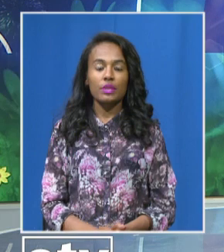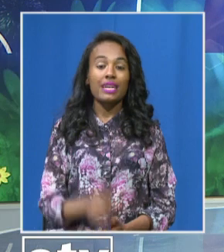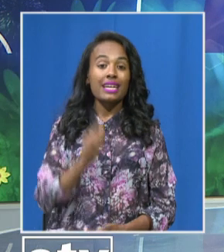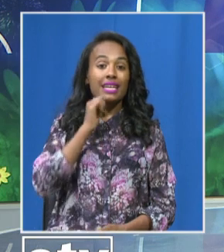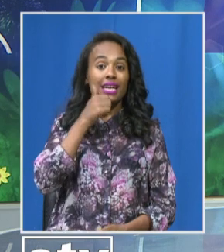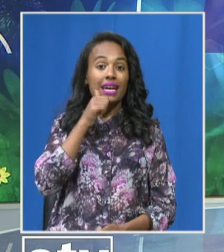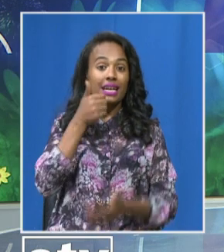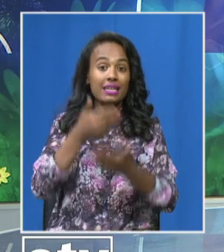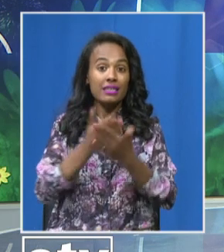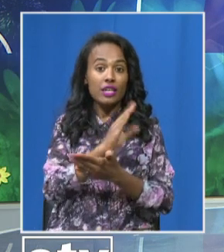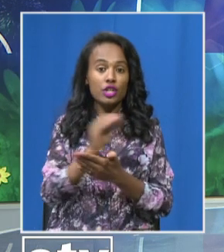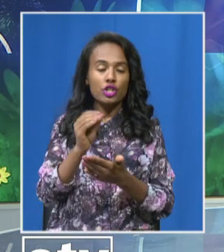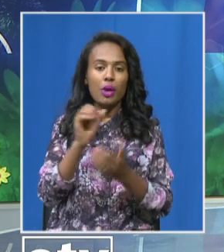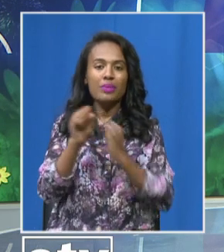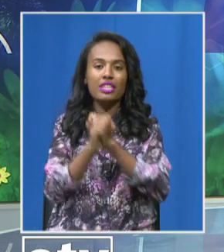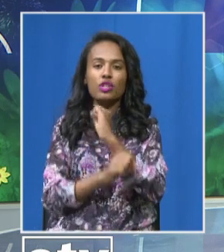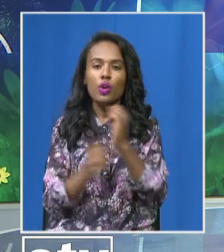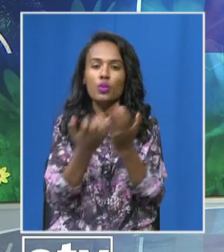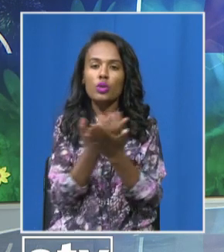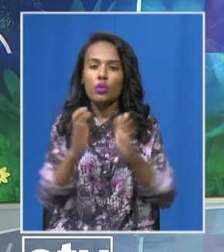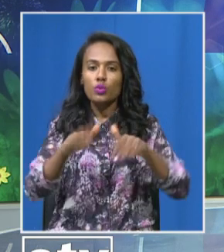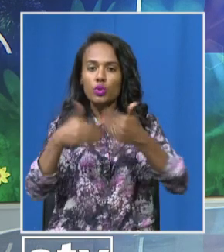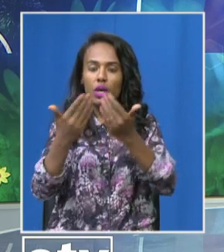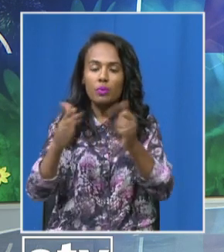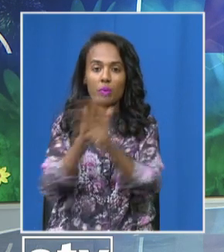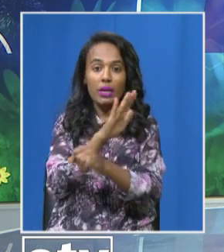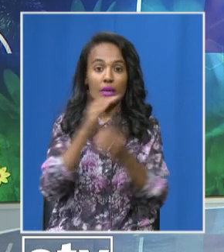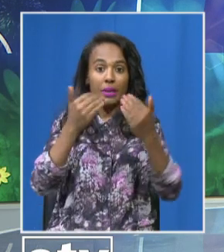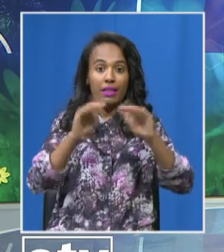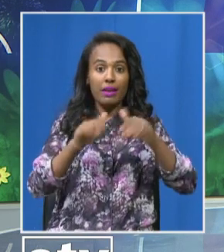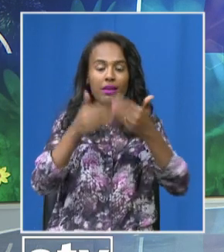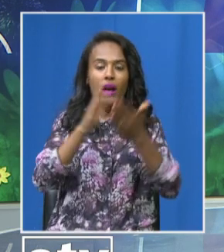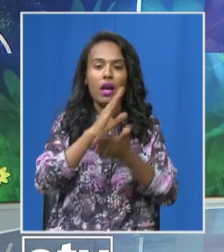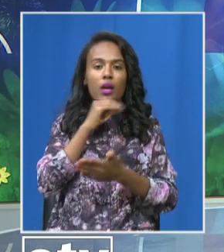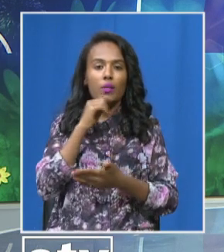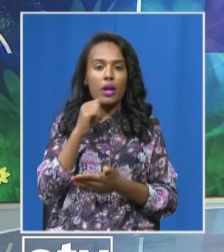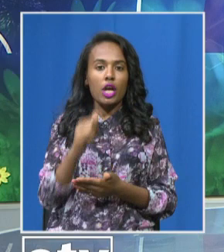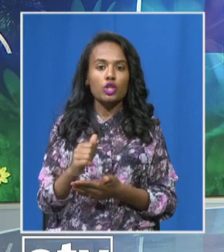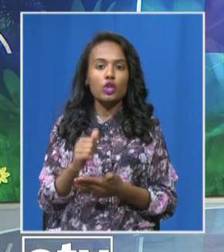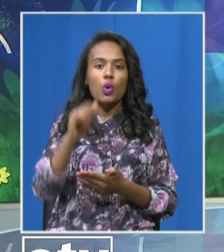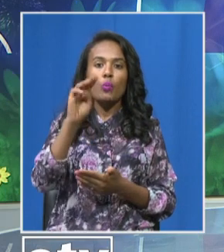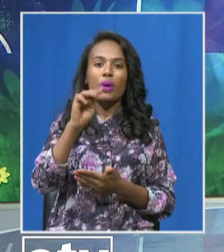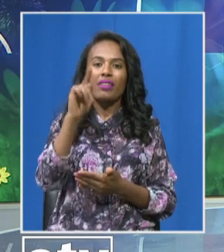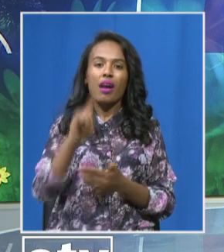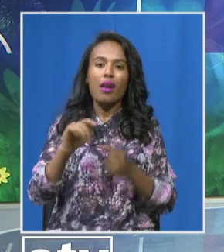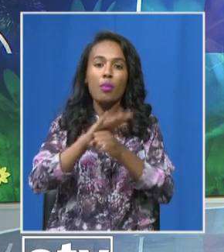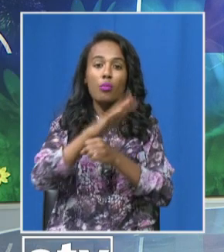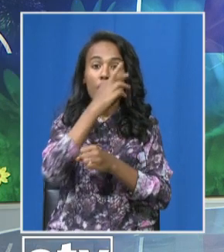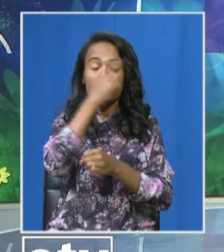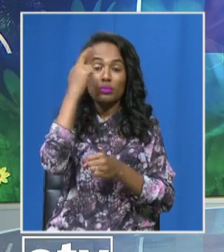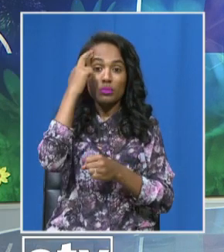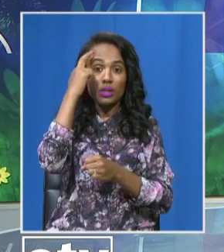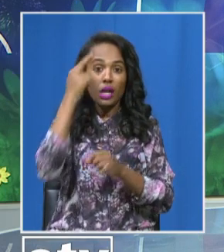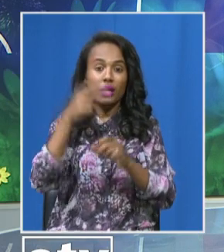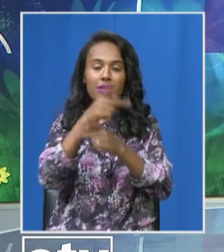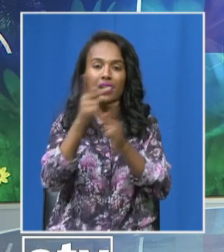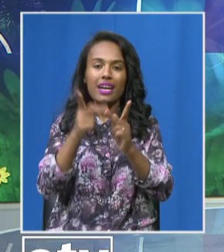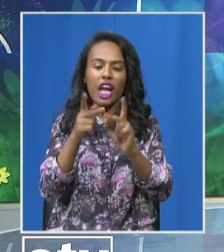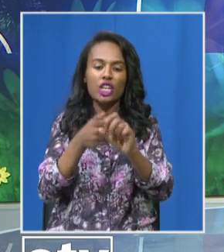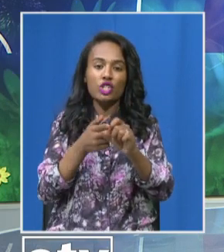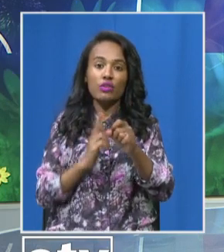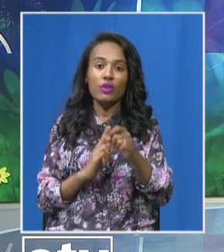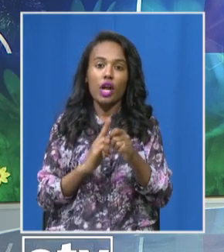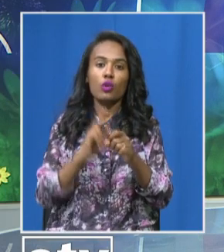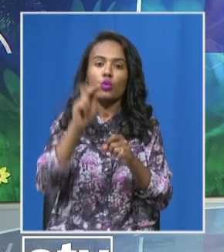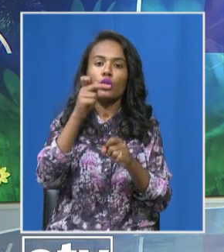የእለት ደራሽና መሰረታዊ ቁሳቁሶች አቅርቦት በበቂ መጠን እንዳልቀረበላቸው በጣና መሙላት ምክንያት ከቀያቸው